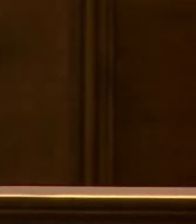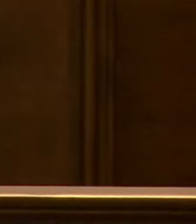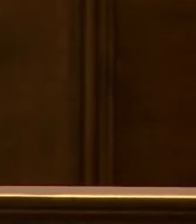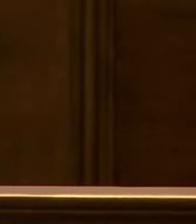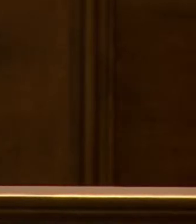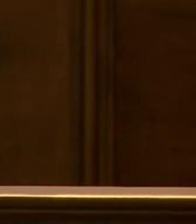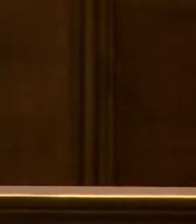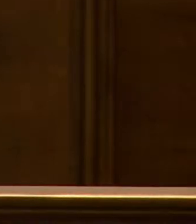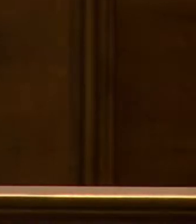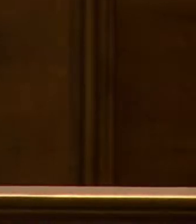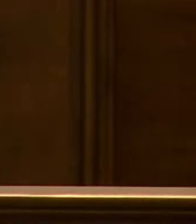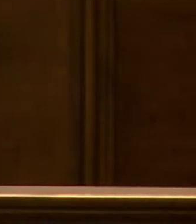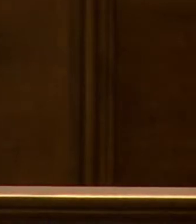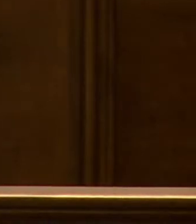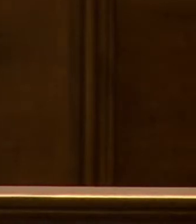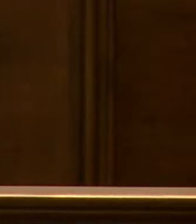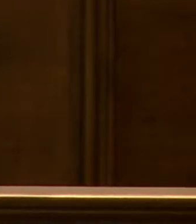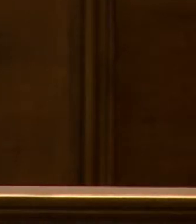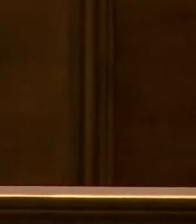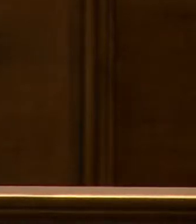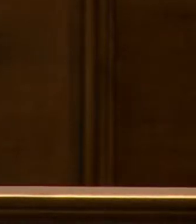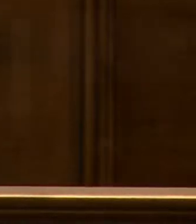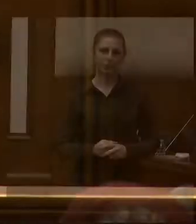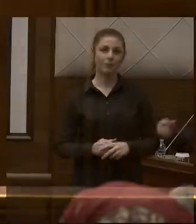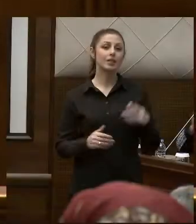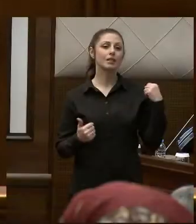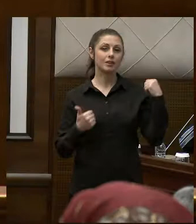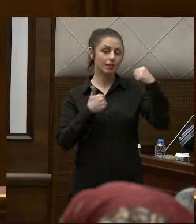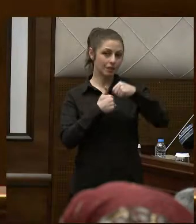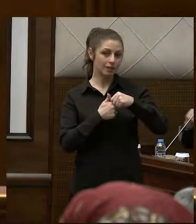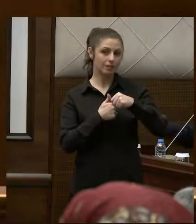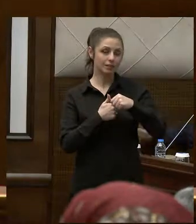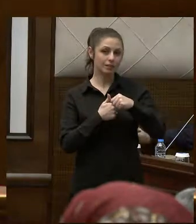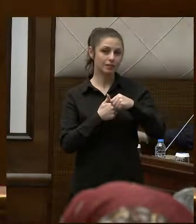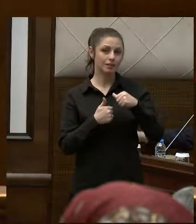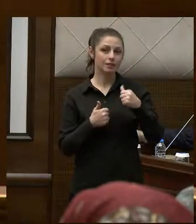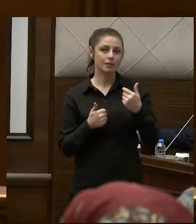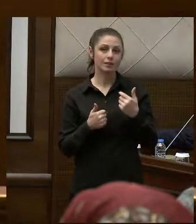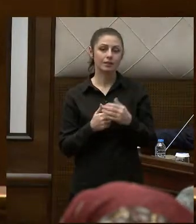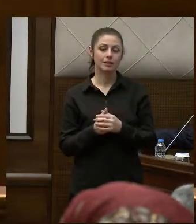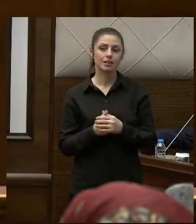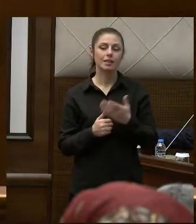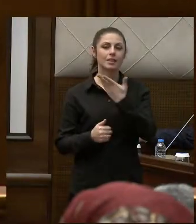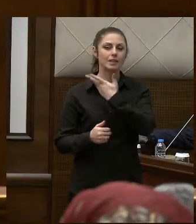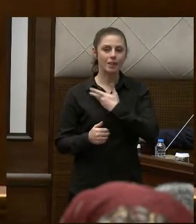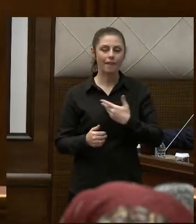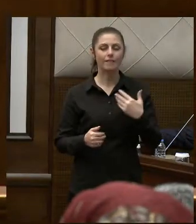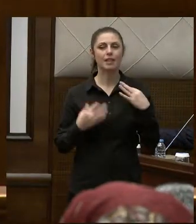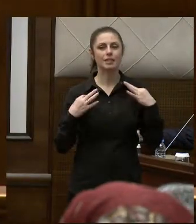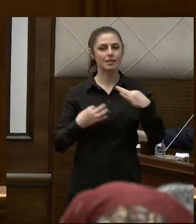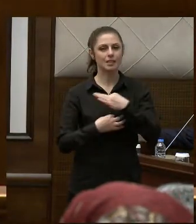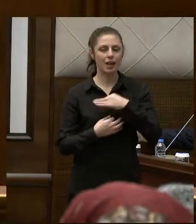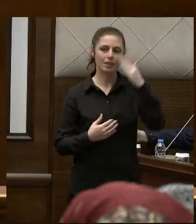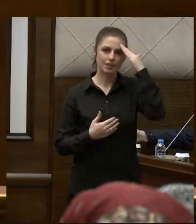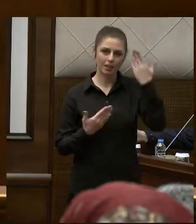sizlere meclis olarak diliyoruz. Bir kez daha hepinizi sevgi ve saygıyla selamlıyorum değerli